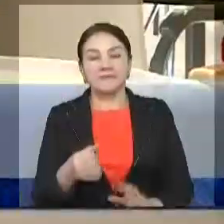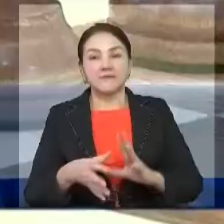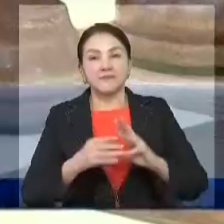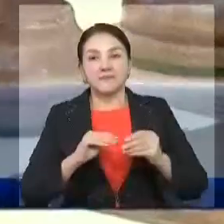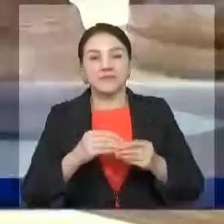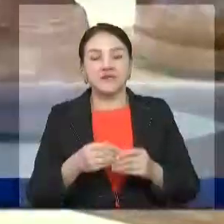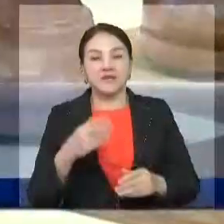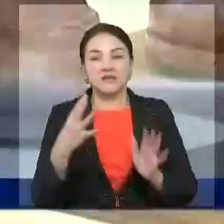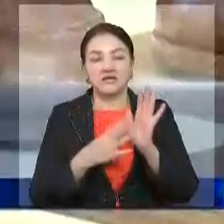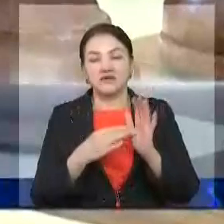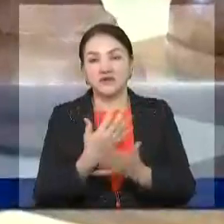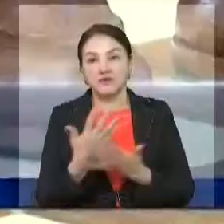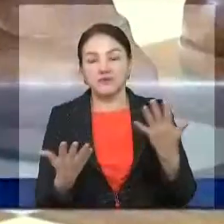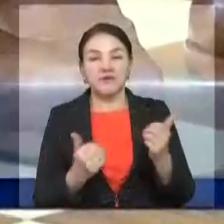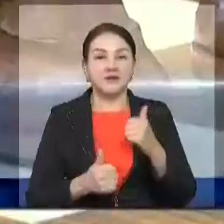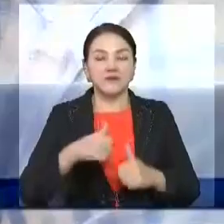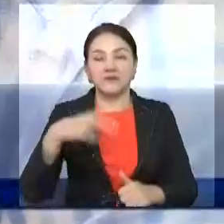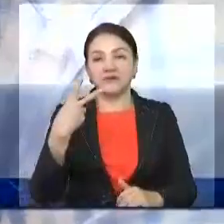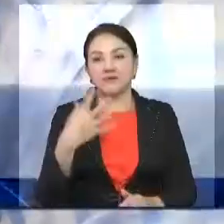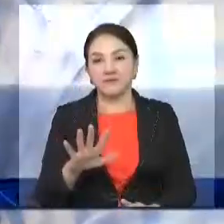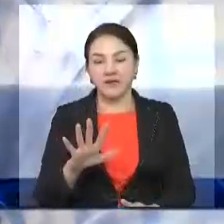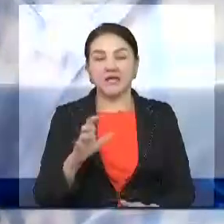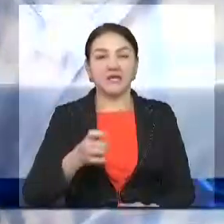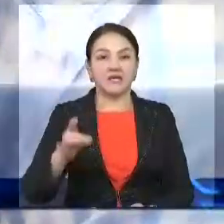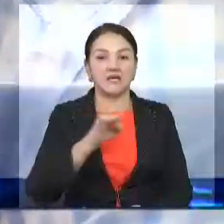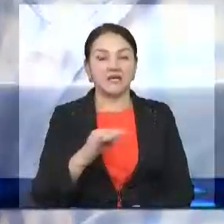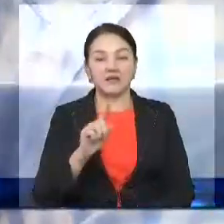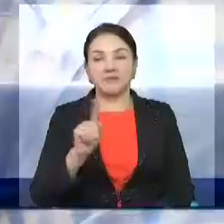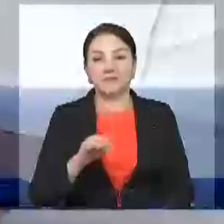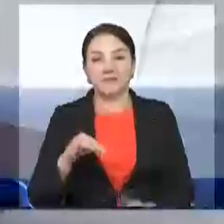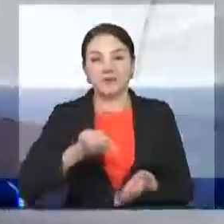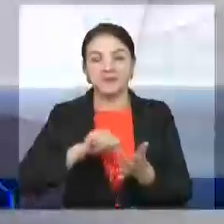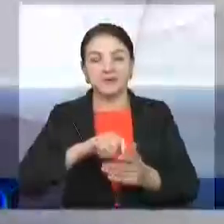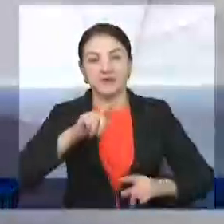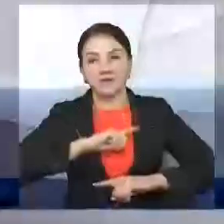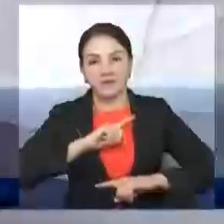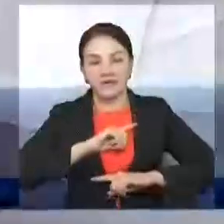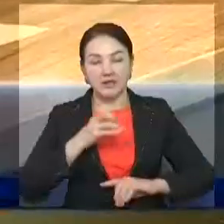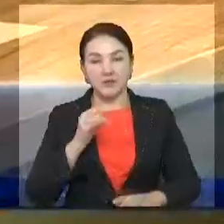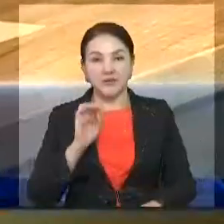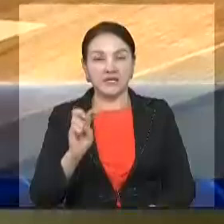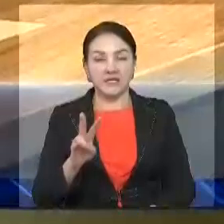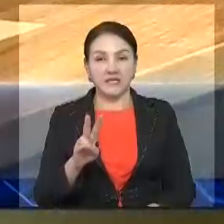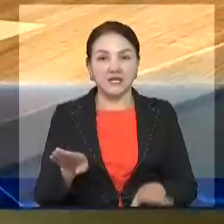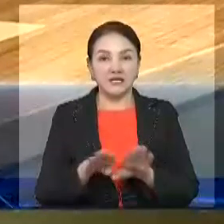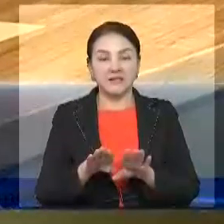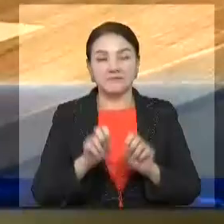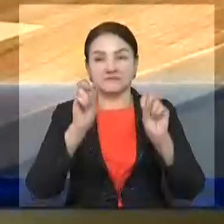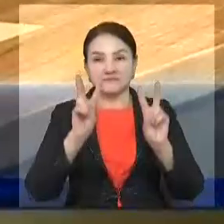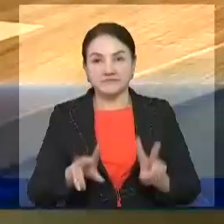9 туров «Рапид» определились 25 представителей региона «Запад» для участия в финале Кубка «Сенат Open». Также